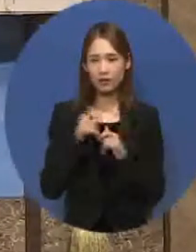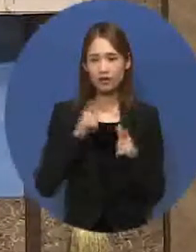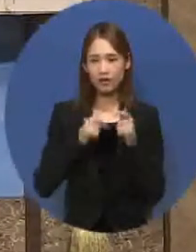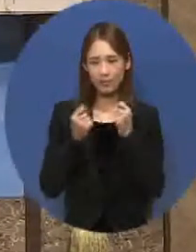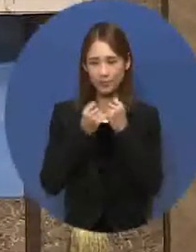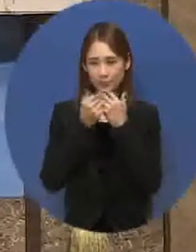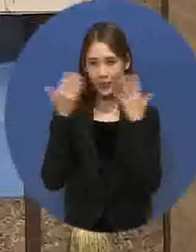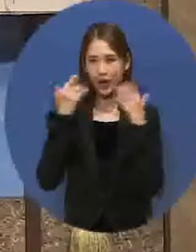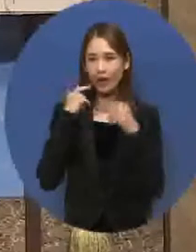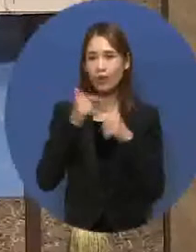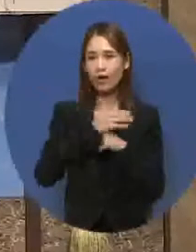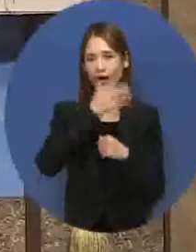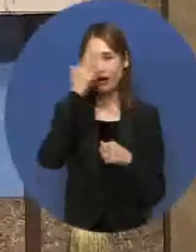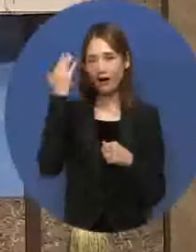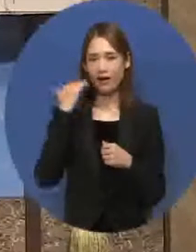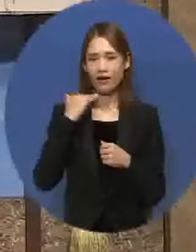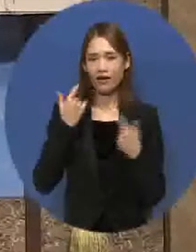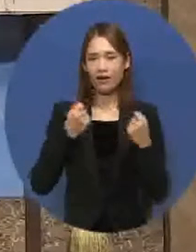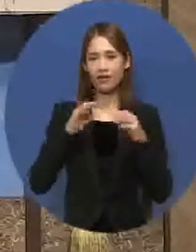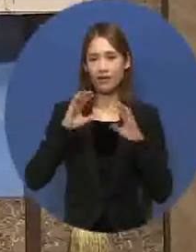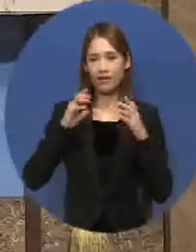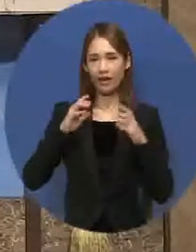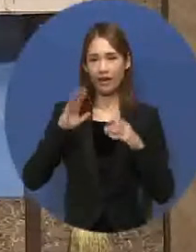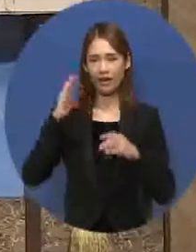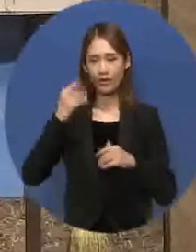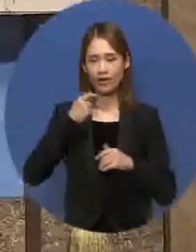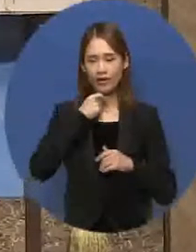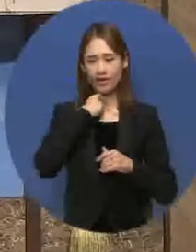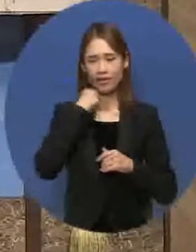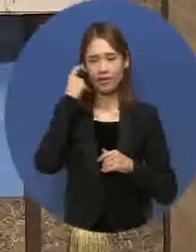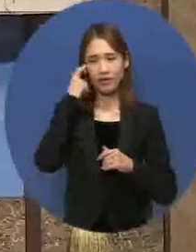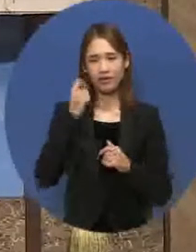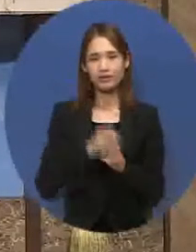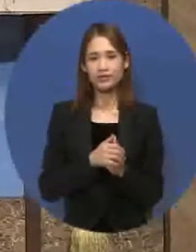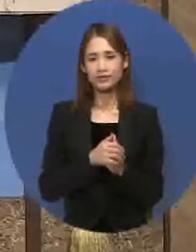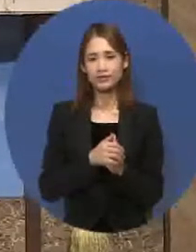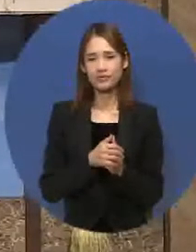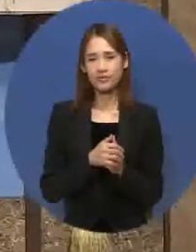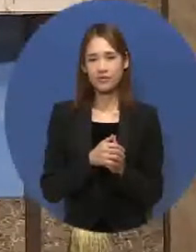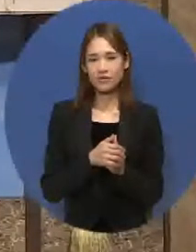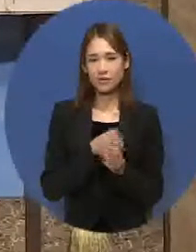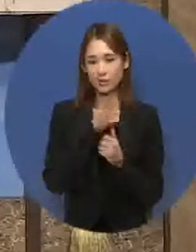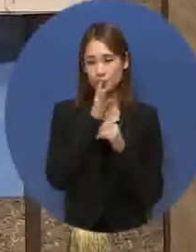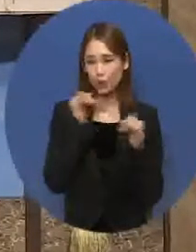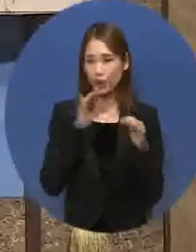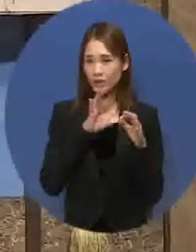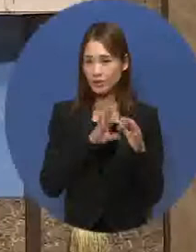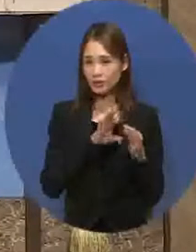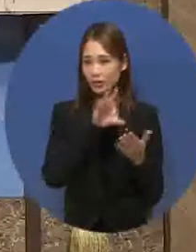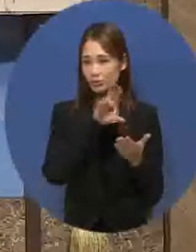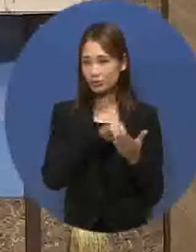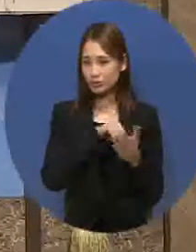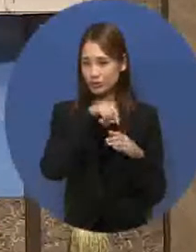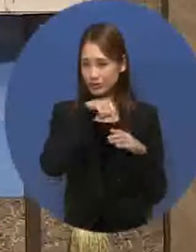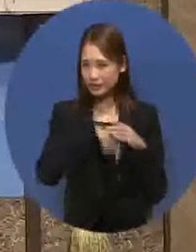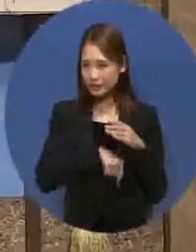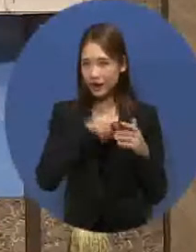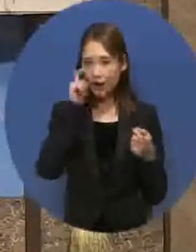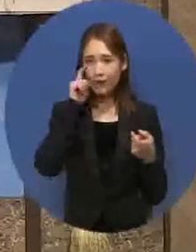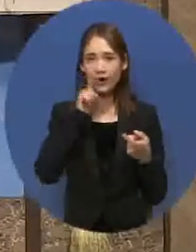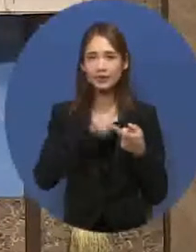밝고 아름다운 그런 나라가 되리라 생각합니다. 그래서 노인 문제에 깊은 관심과